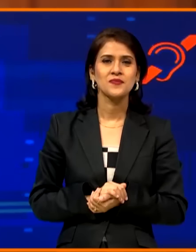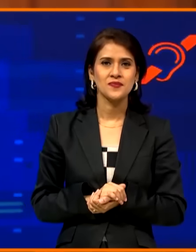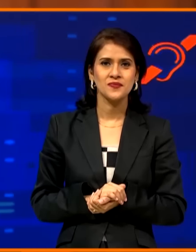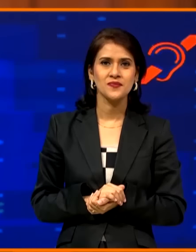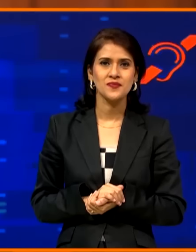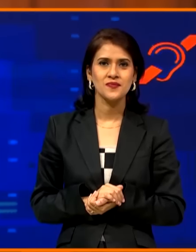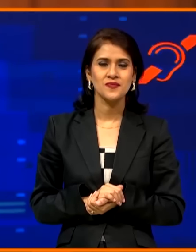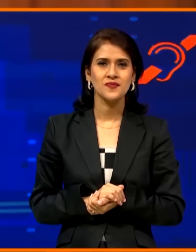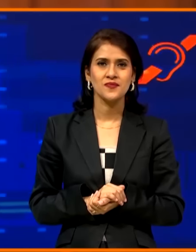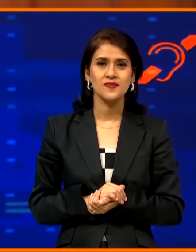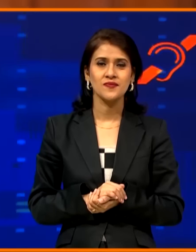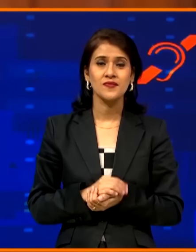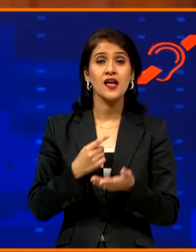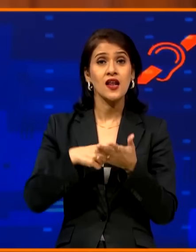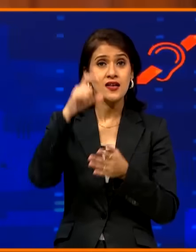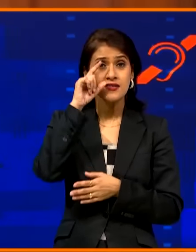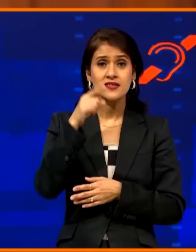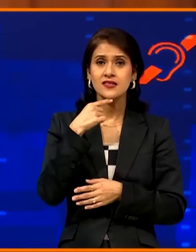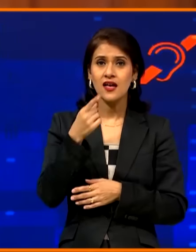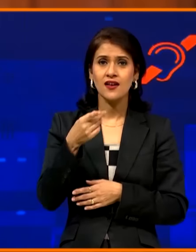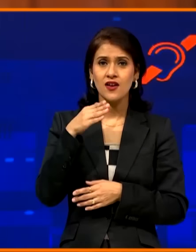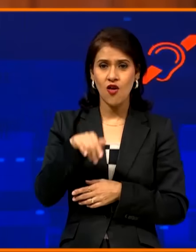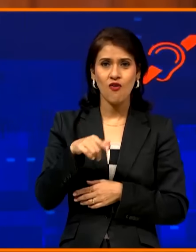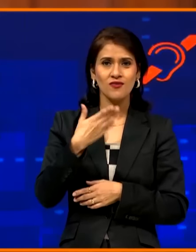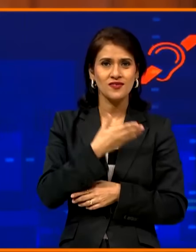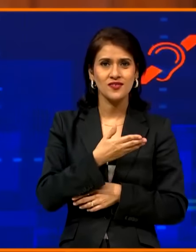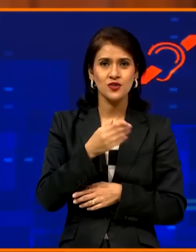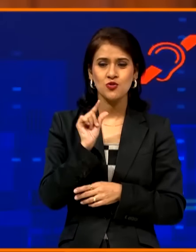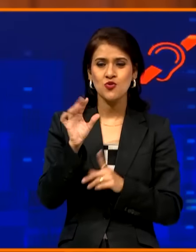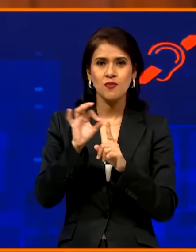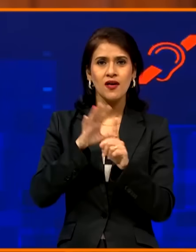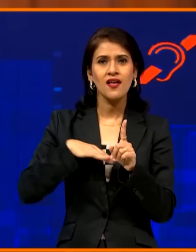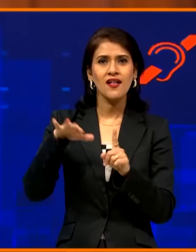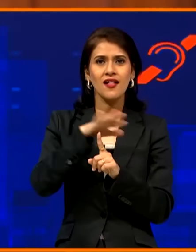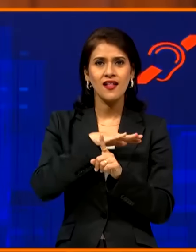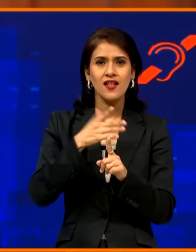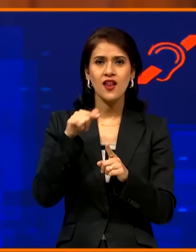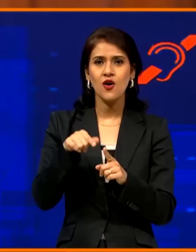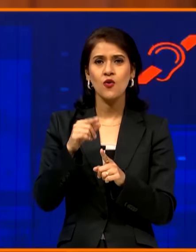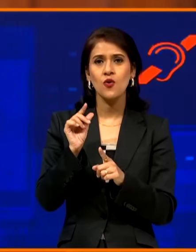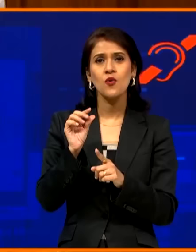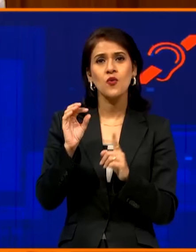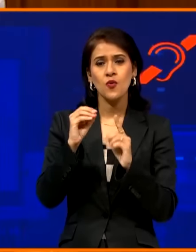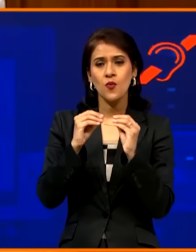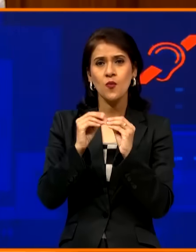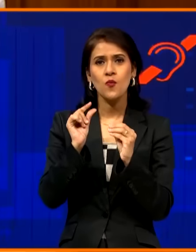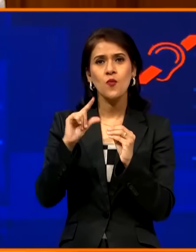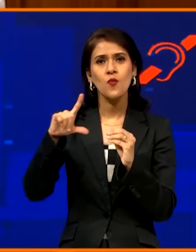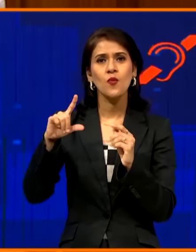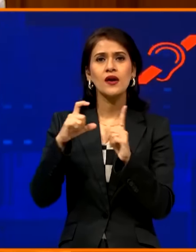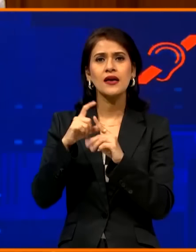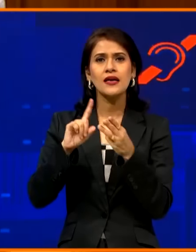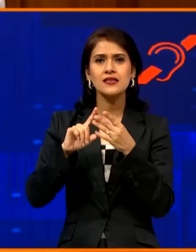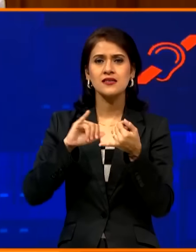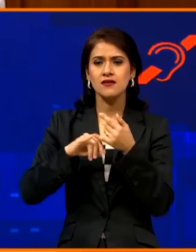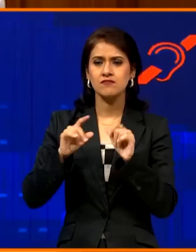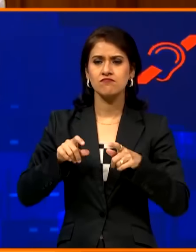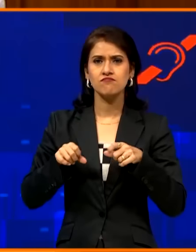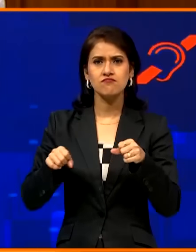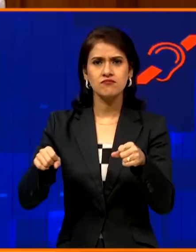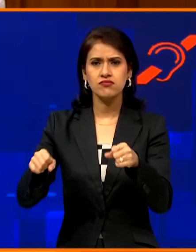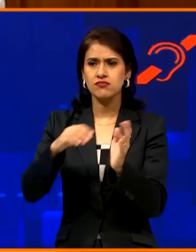बुलडोजर चलने से लोगों पर जुल्म होता है नाइंसाफी होती है तो आपने उसको सुप्रीम कोर्ट ने चैलेंज कर दिया हां वो तो कर रहे हैं सुप्रीम कोर्ट तक जाने की